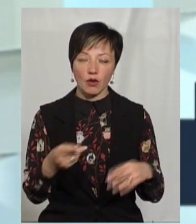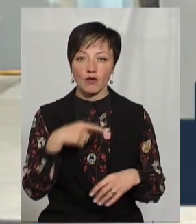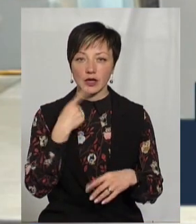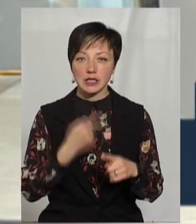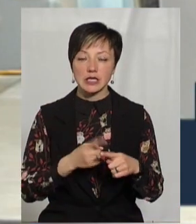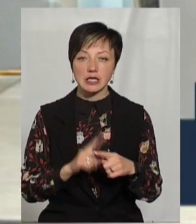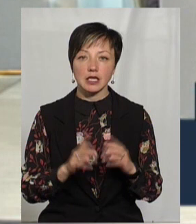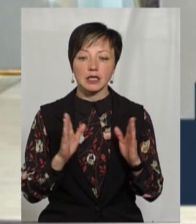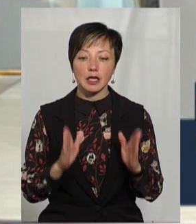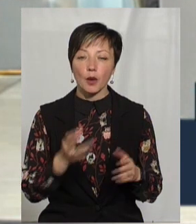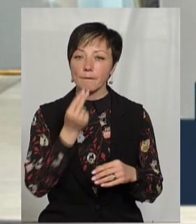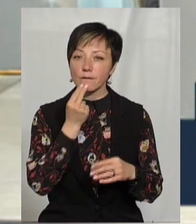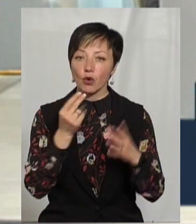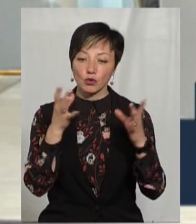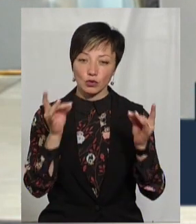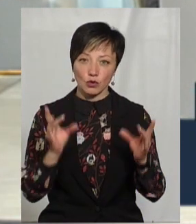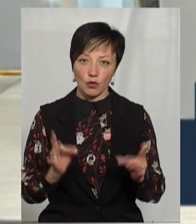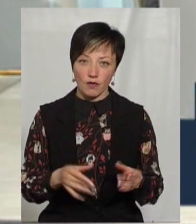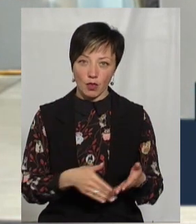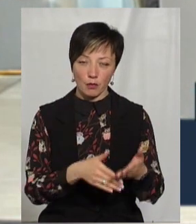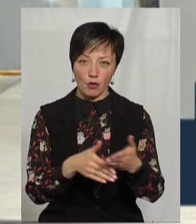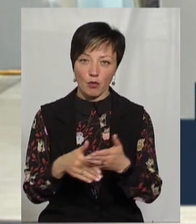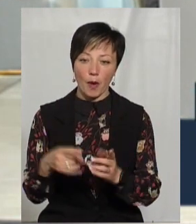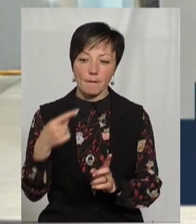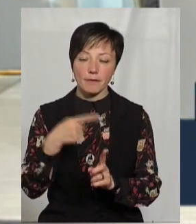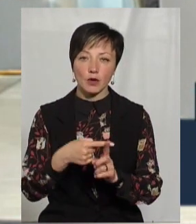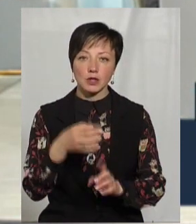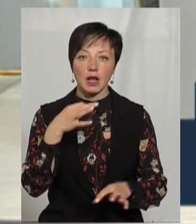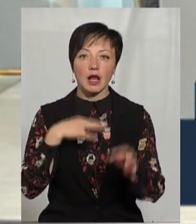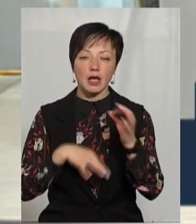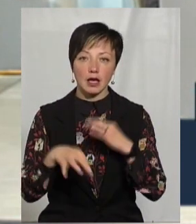говорили. Це тільки продуктова